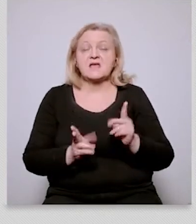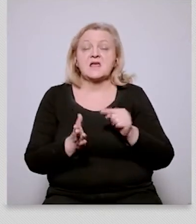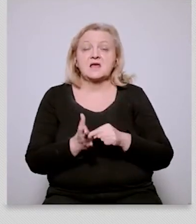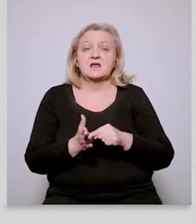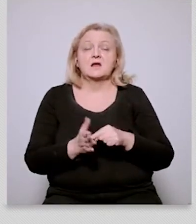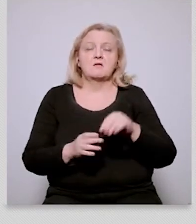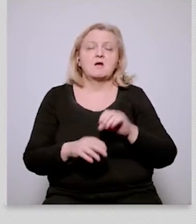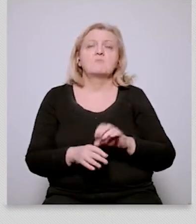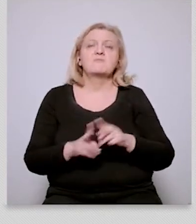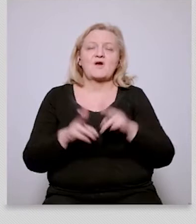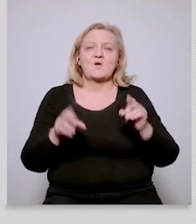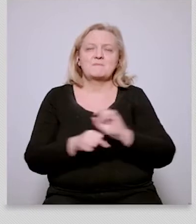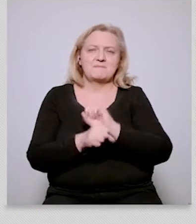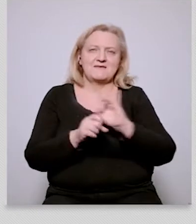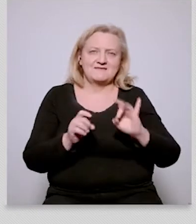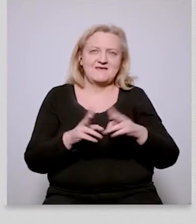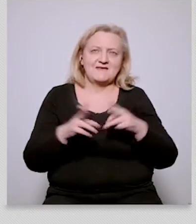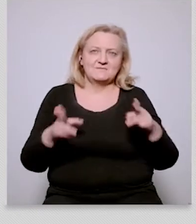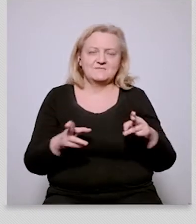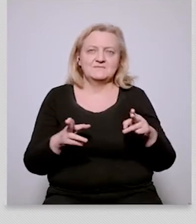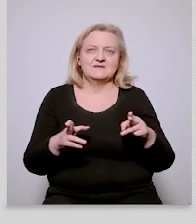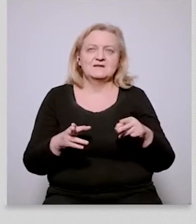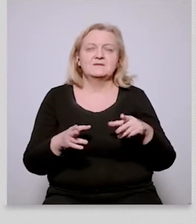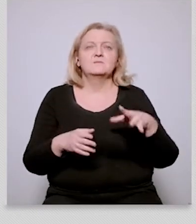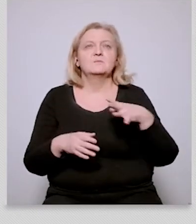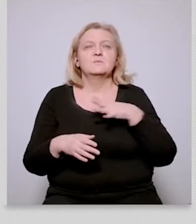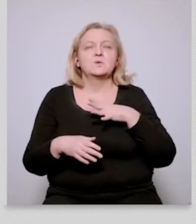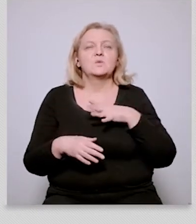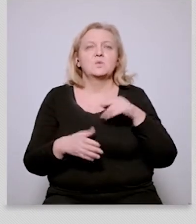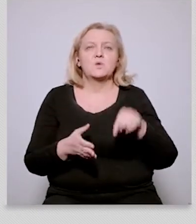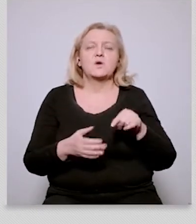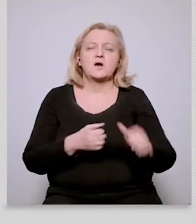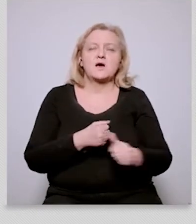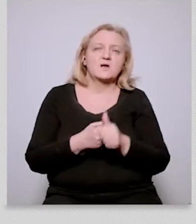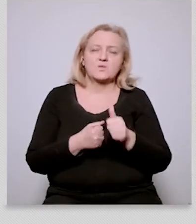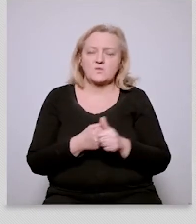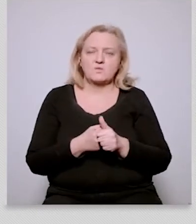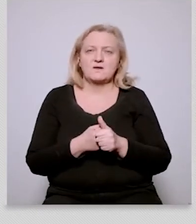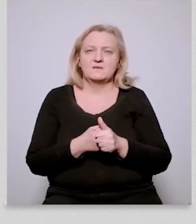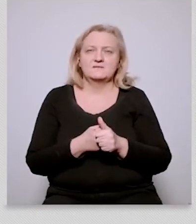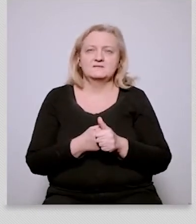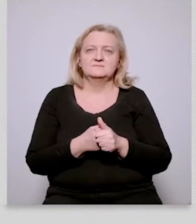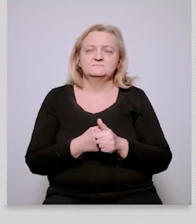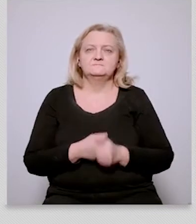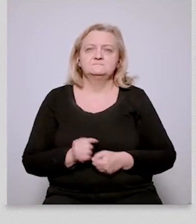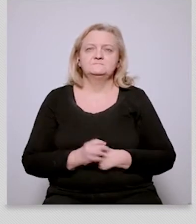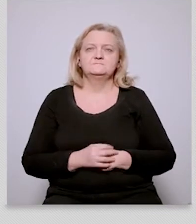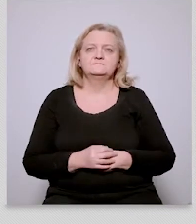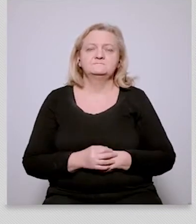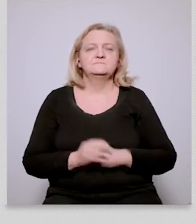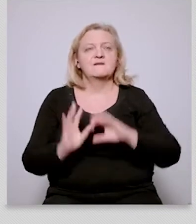podczas pandemii padał taki argument, że teraz wszyscy